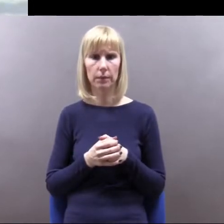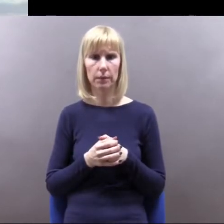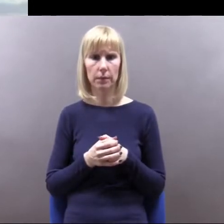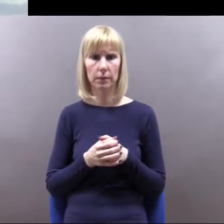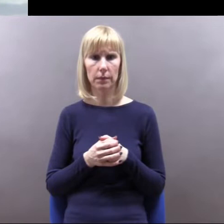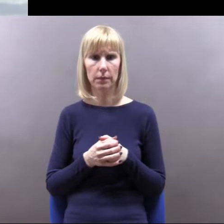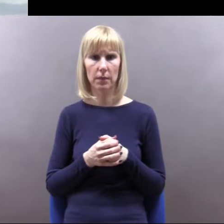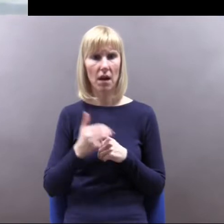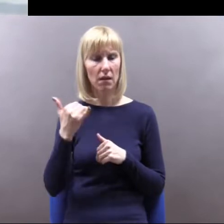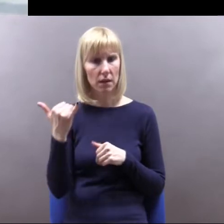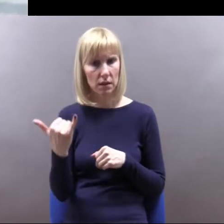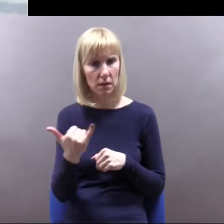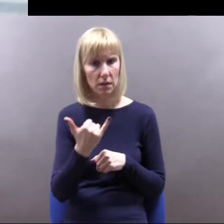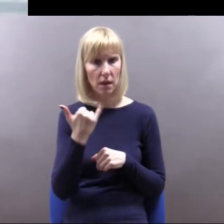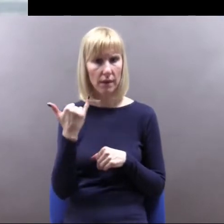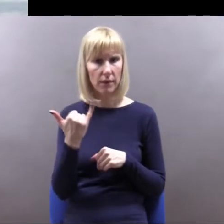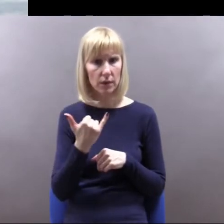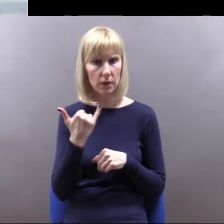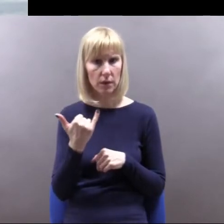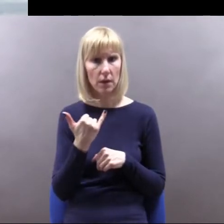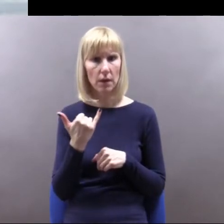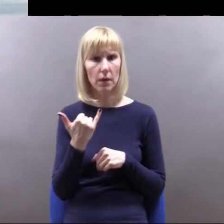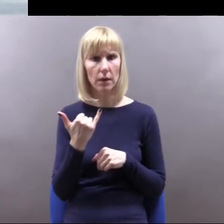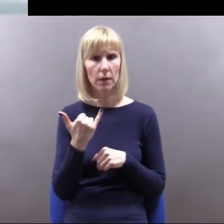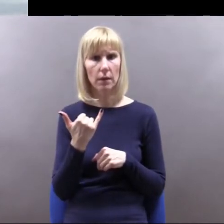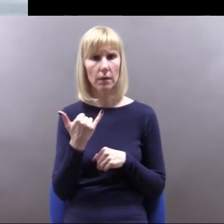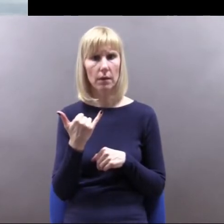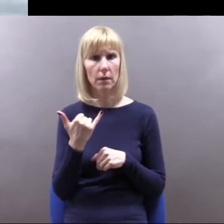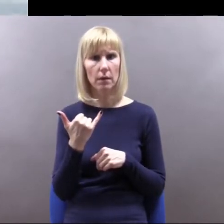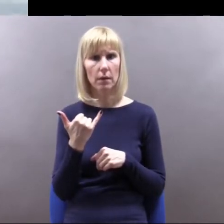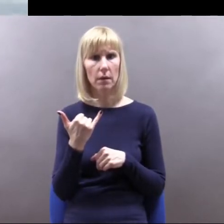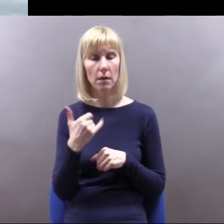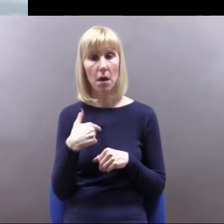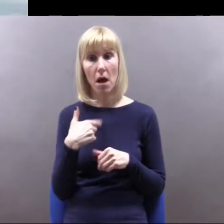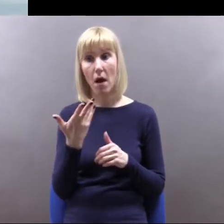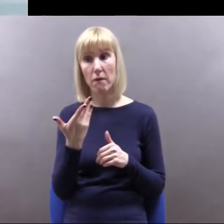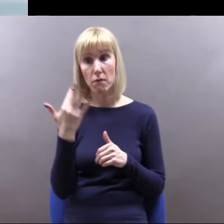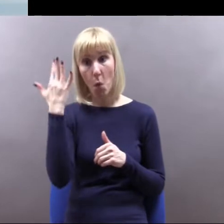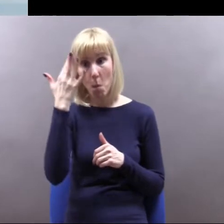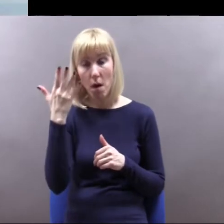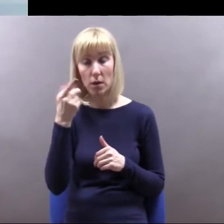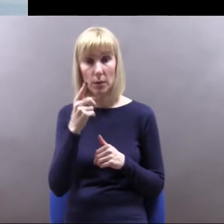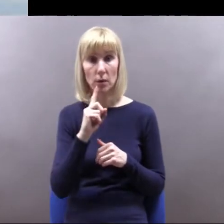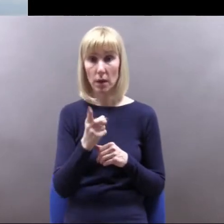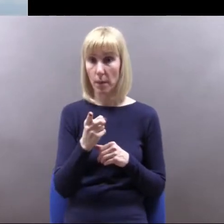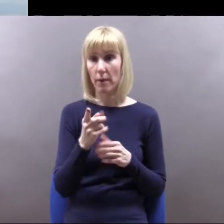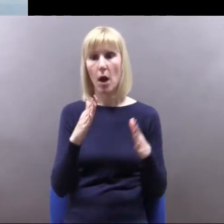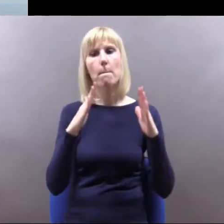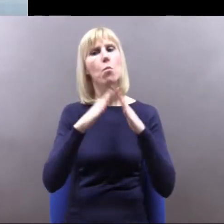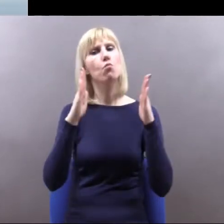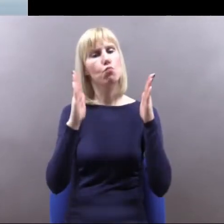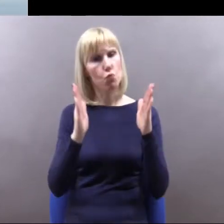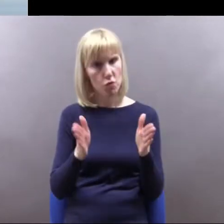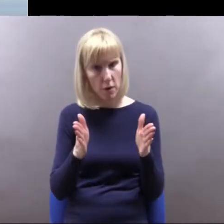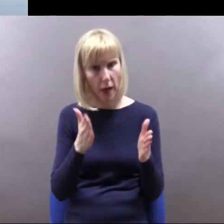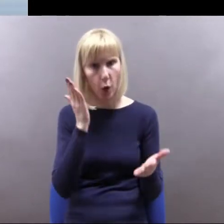w przestrzeni publicznej. I teraz tak, zawsze to, bo jestem w stanie sobie wyobrazić, że